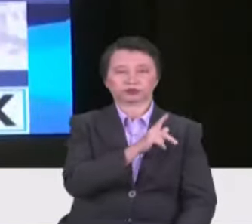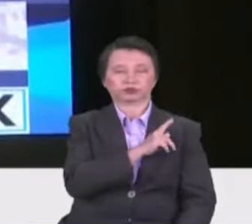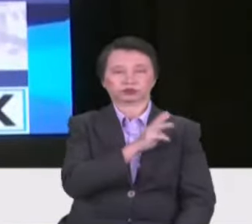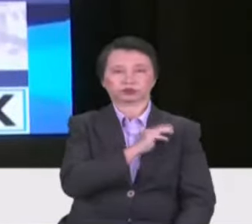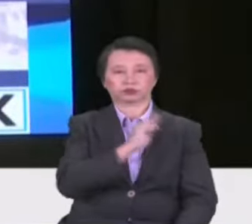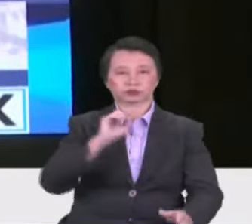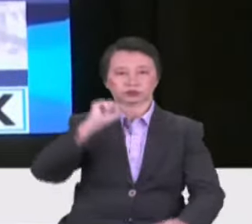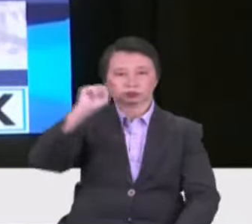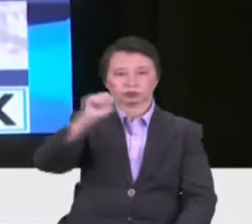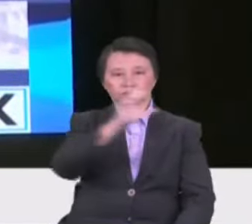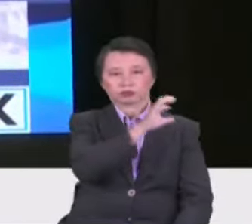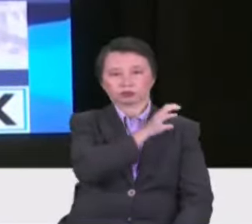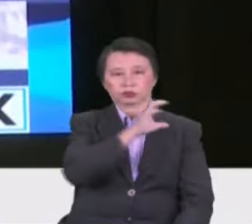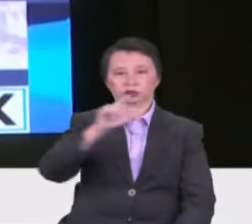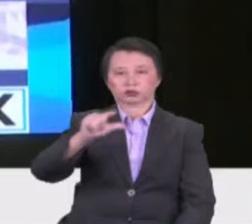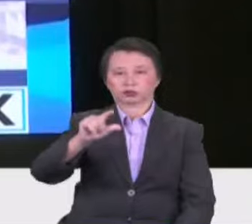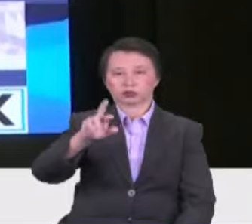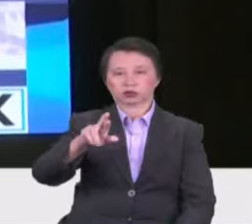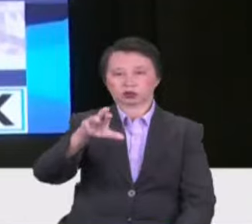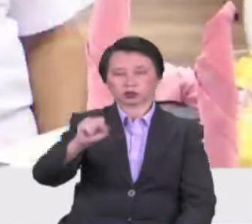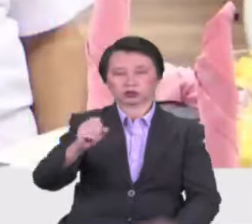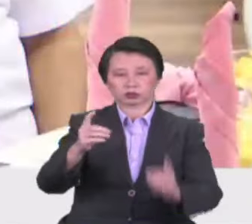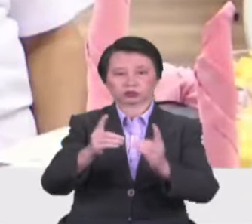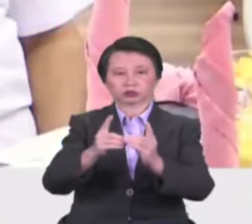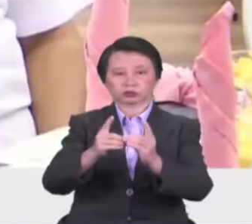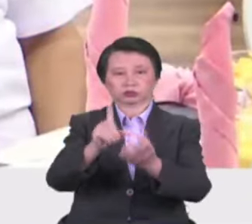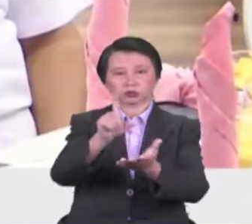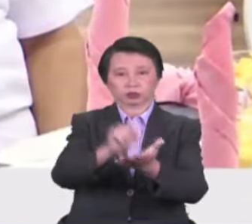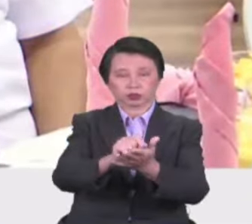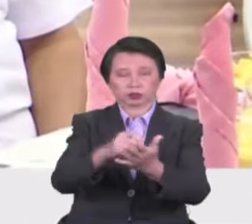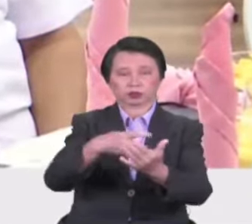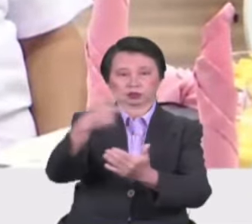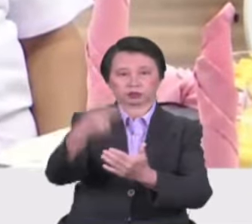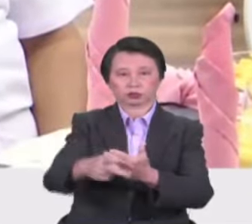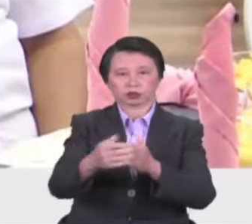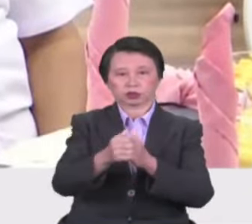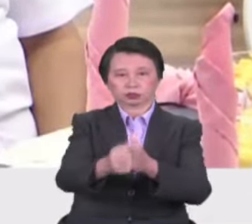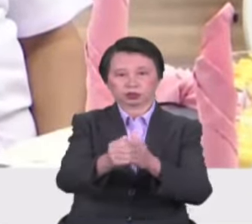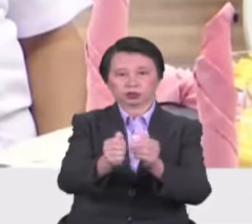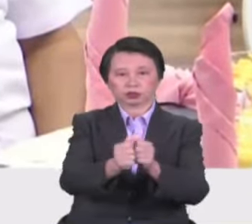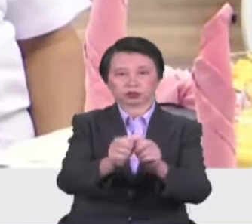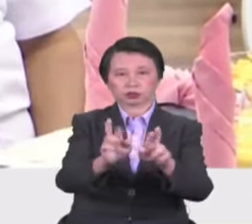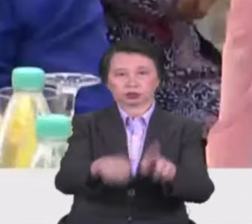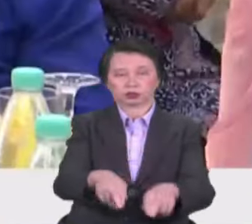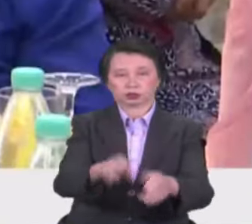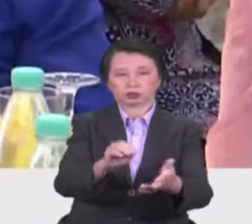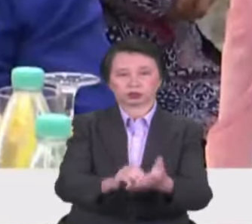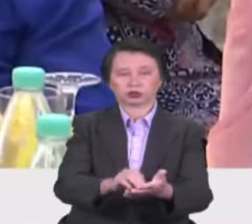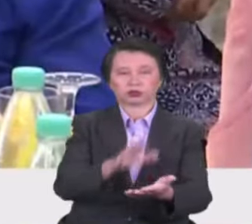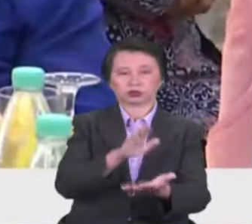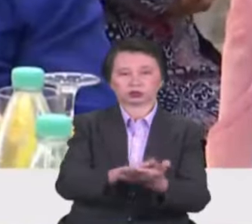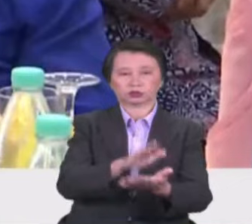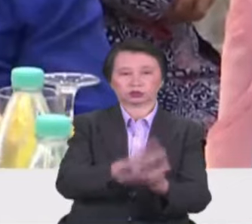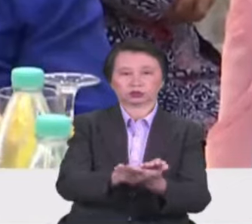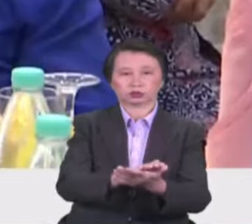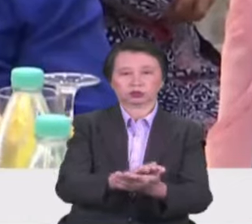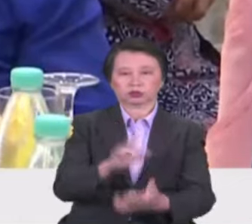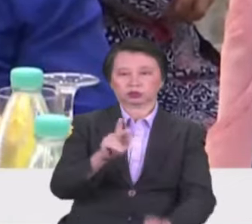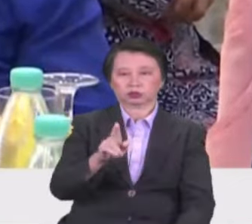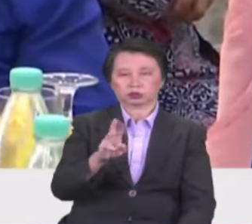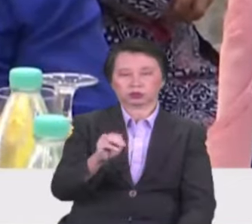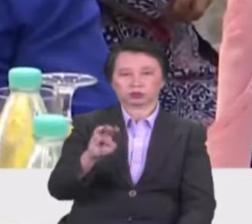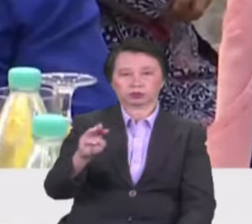Ji yang juga pengerusi GRS ditemui media dalam program Pemimpin Bersama Rakyat di SJKC Kung